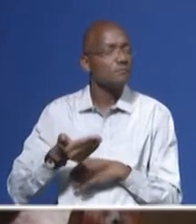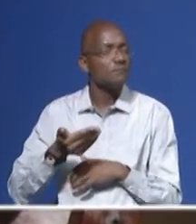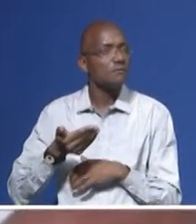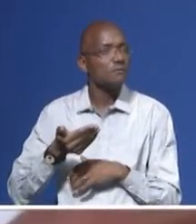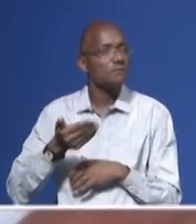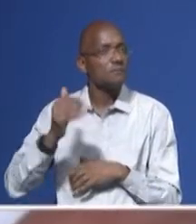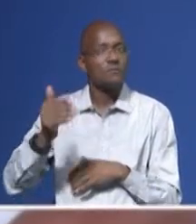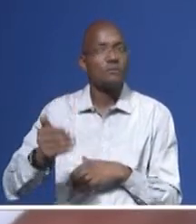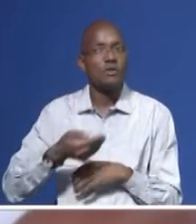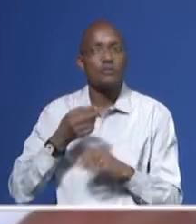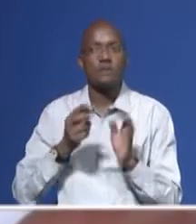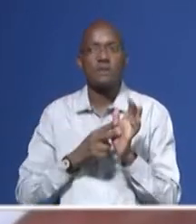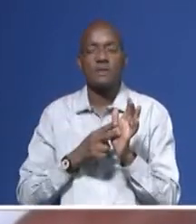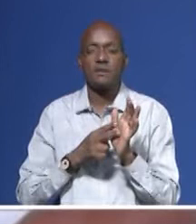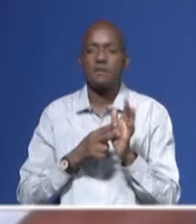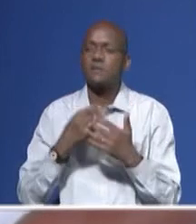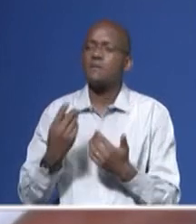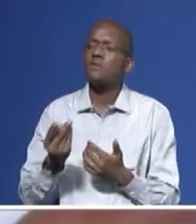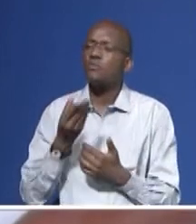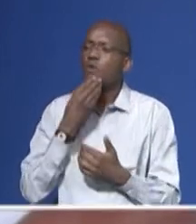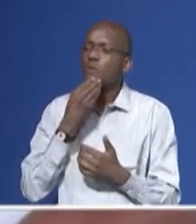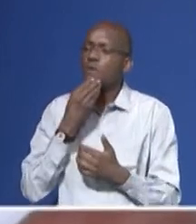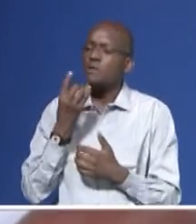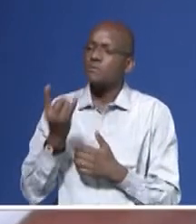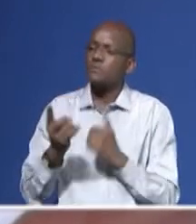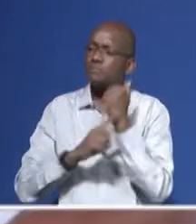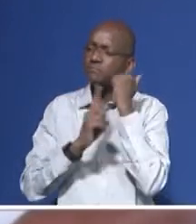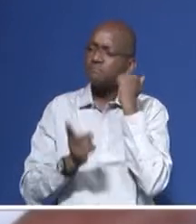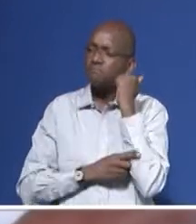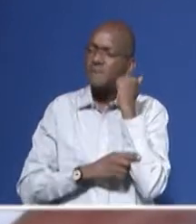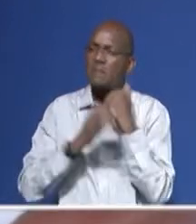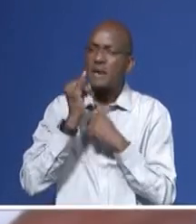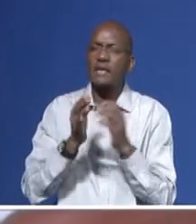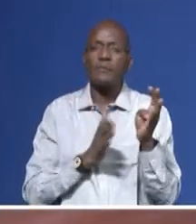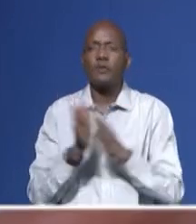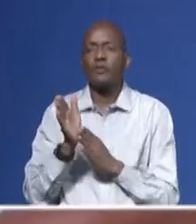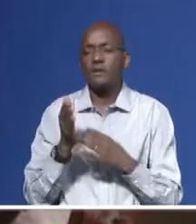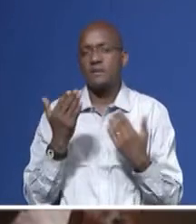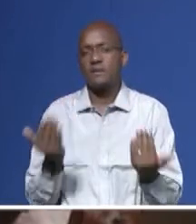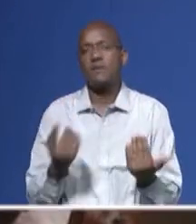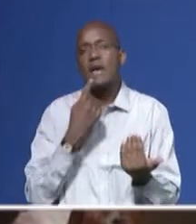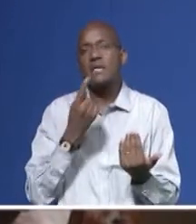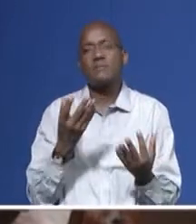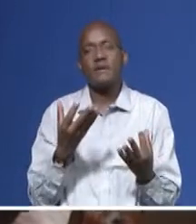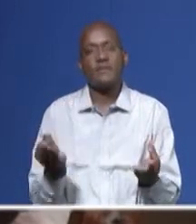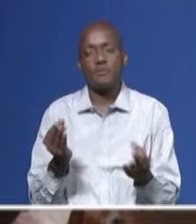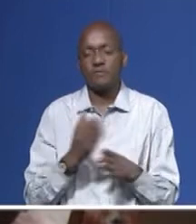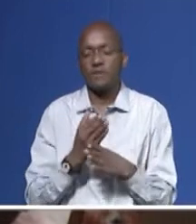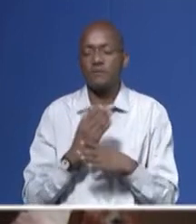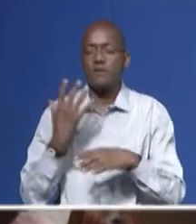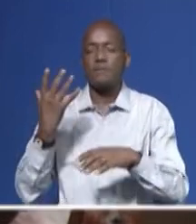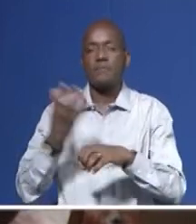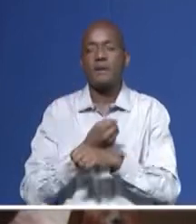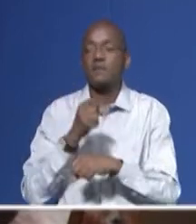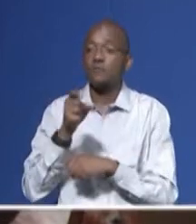7. Alikupa ujauzito amekataa na ametoroka. Wao walisemaje hasa na hatua gani mlizichukua juu ya kuhakikisha huyo bwana